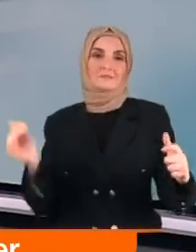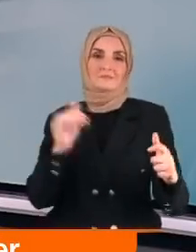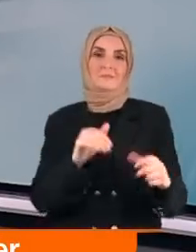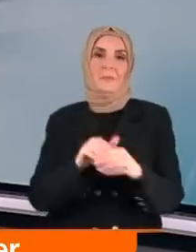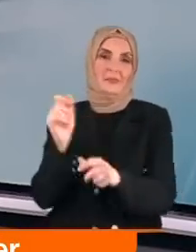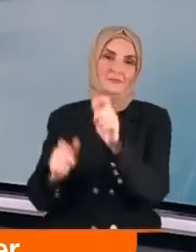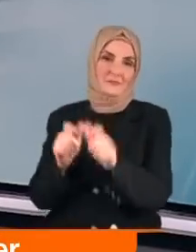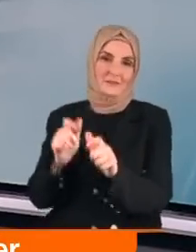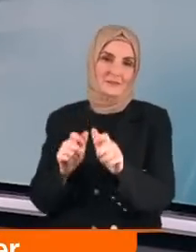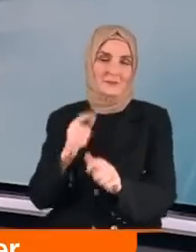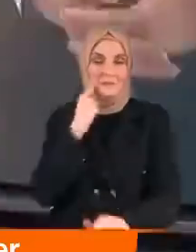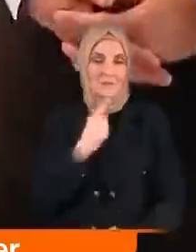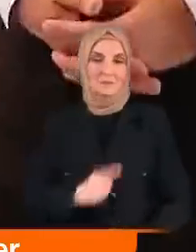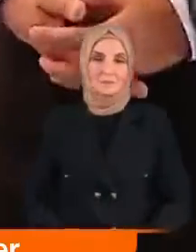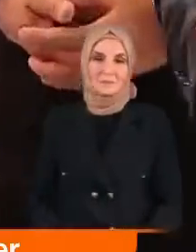ortak olduk.